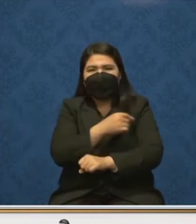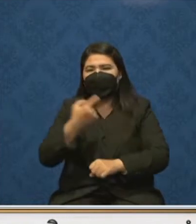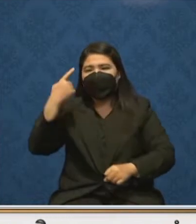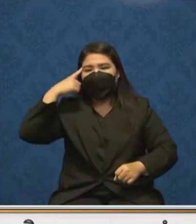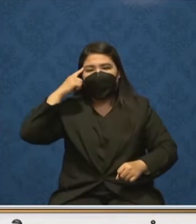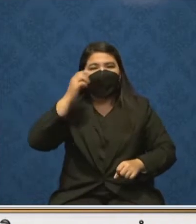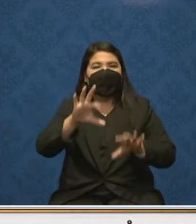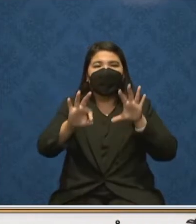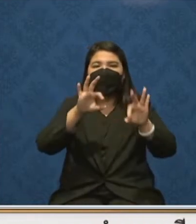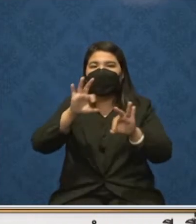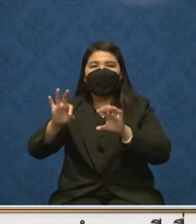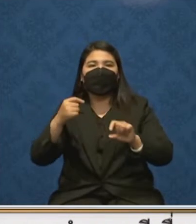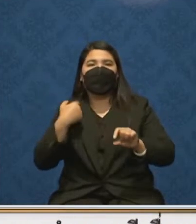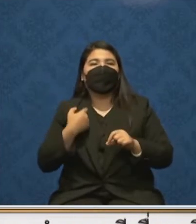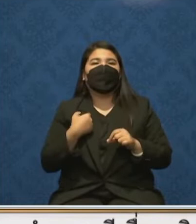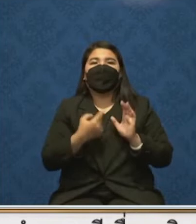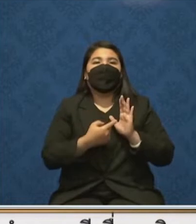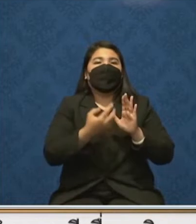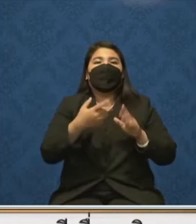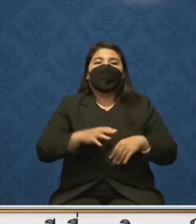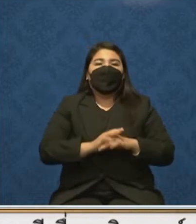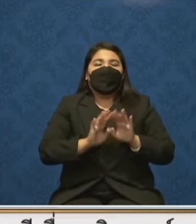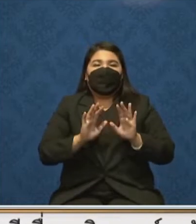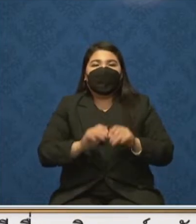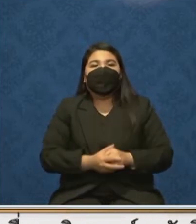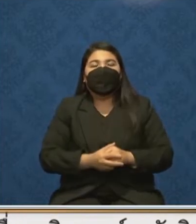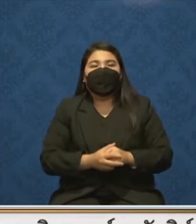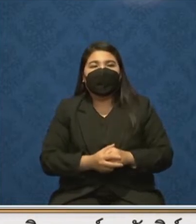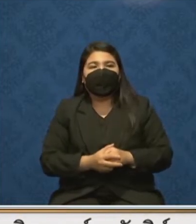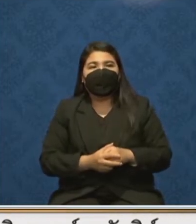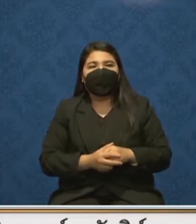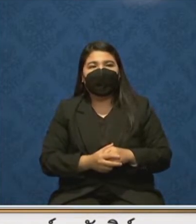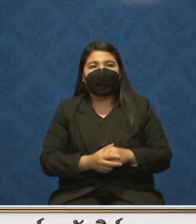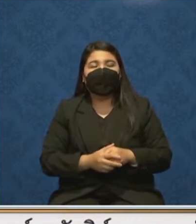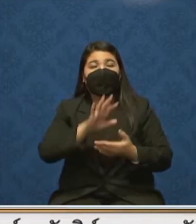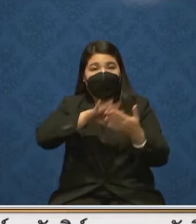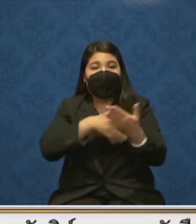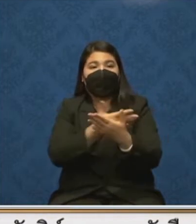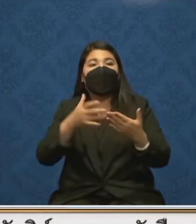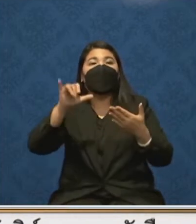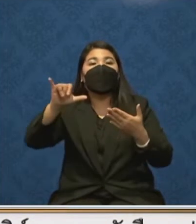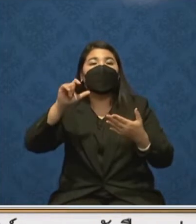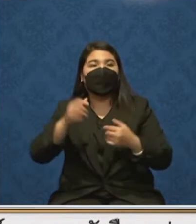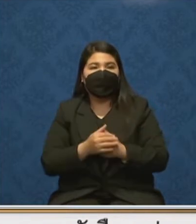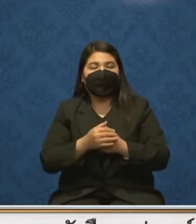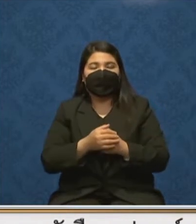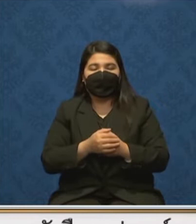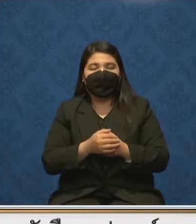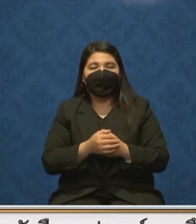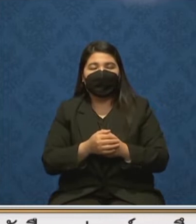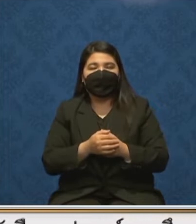ไหน มาโชวให้ดูวผลสมรษยเป็นยัไงขอไปที่ตัวแผนแม่บด จดศสาิชาตแล้วกันค่ะหนจัไปค่ะ